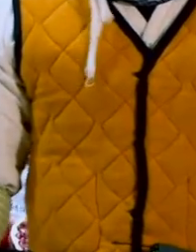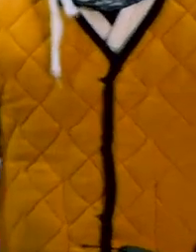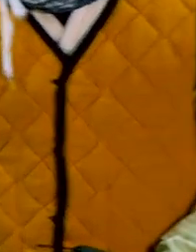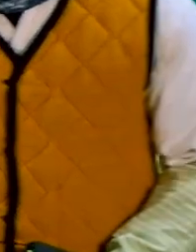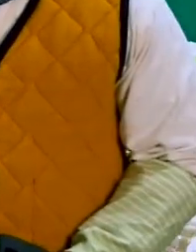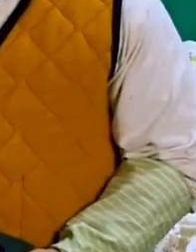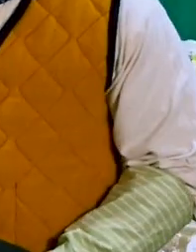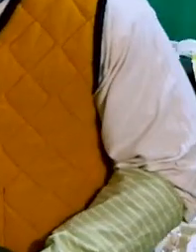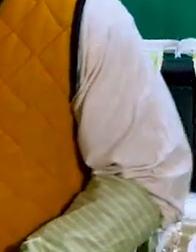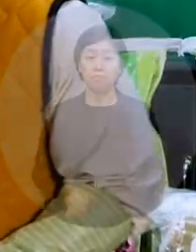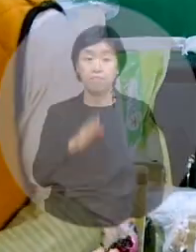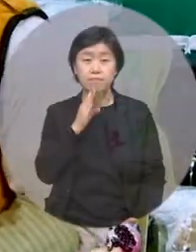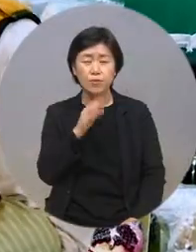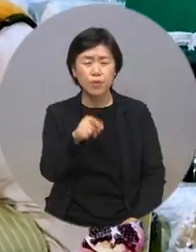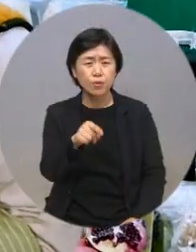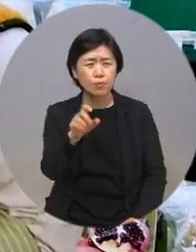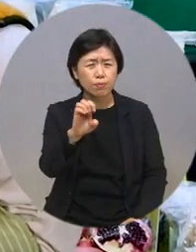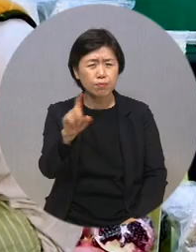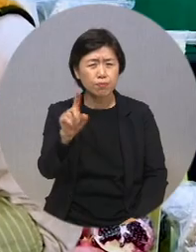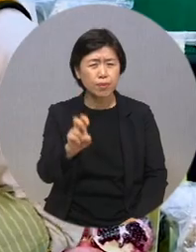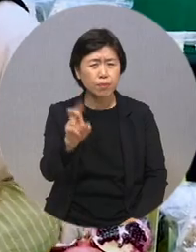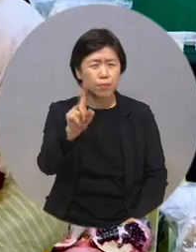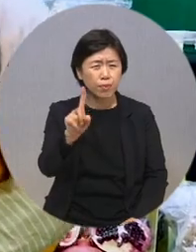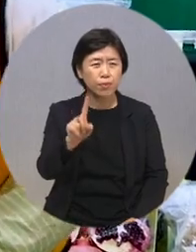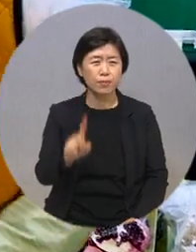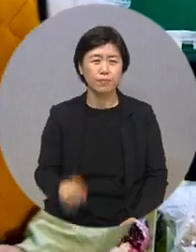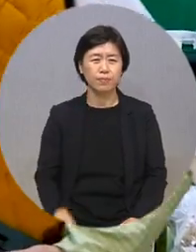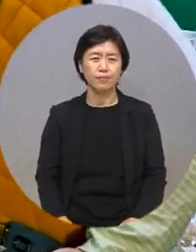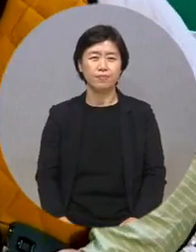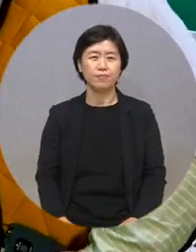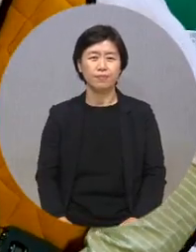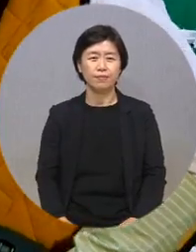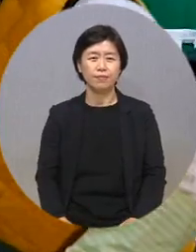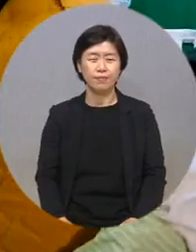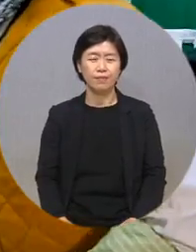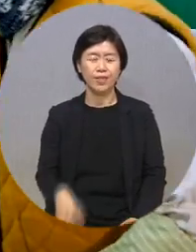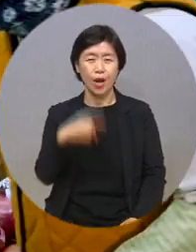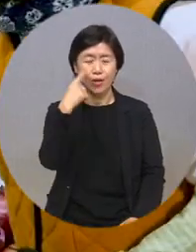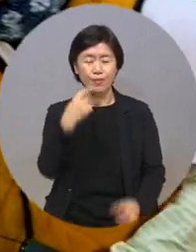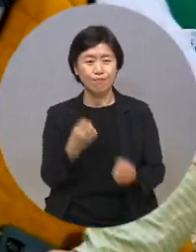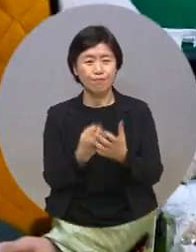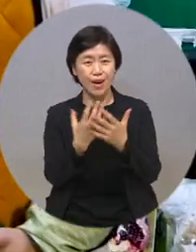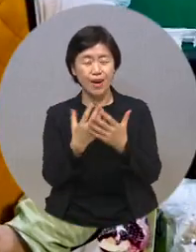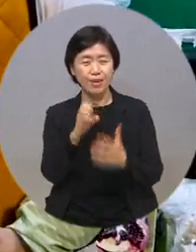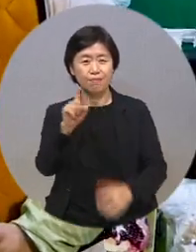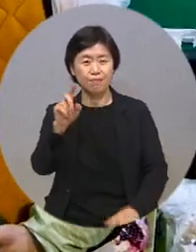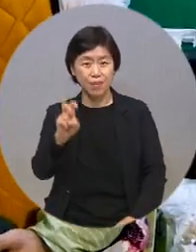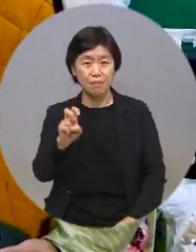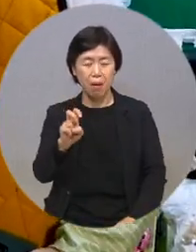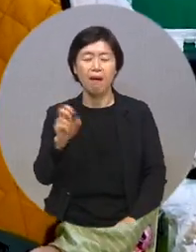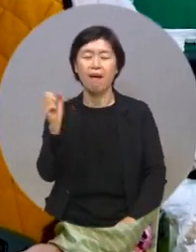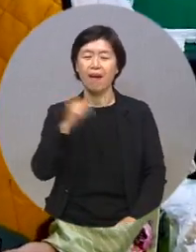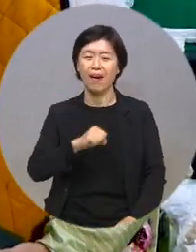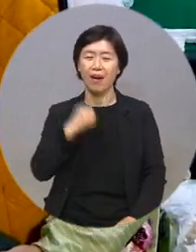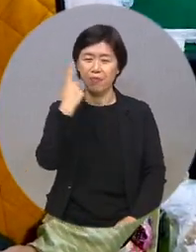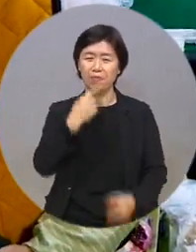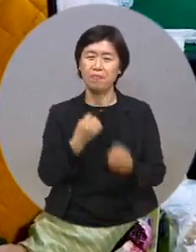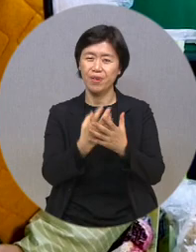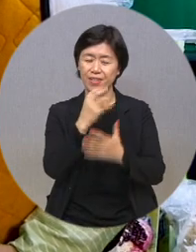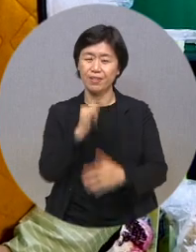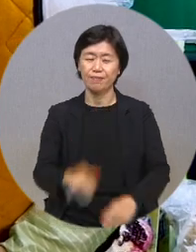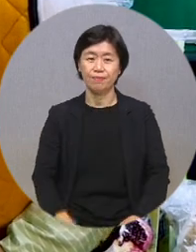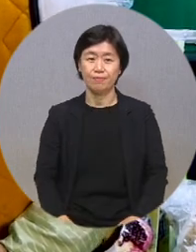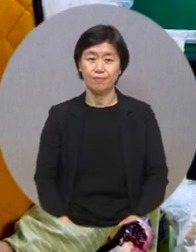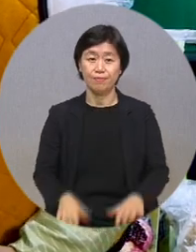안녕하세요. 이게 무슨 팜이라고요? 해맑은 팜입니다. 어쩐지 해맑게 나오시네요. 자 그렇습니다. 자